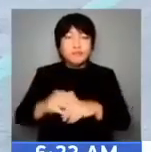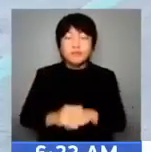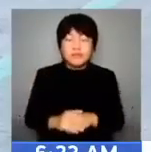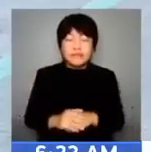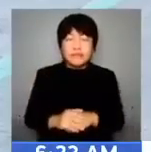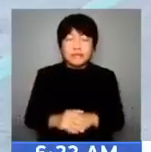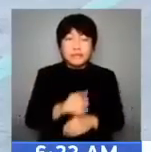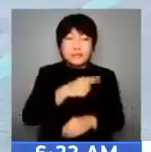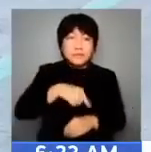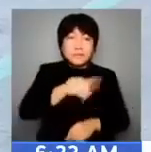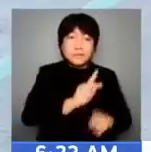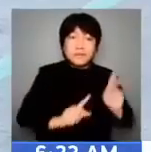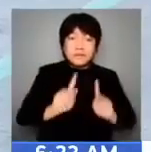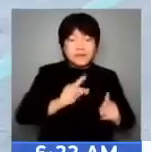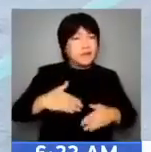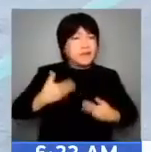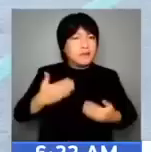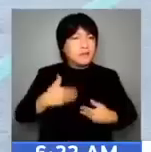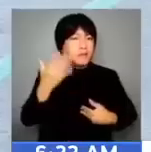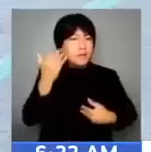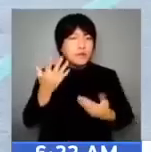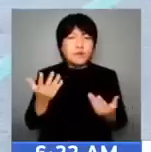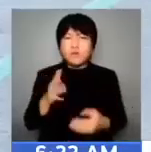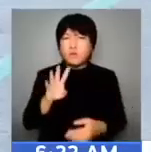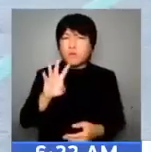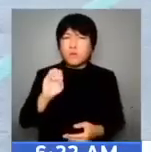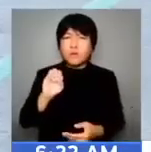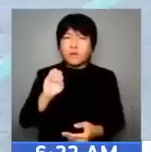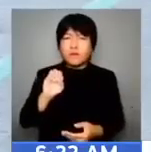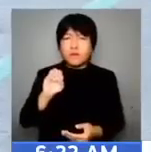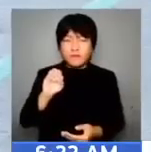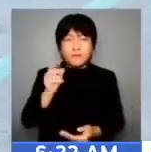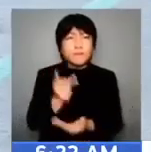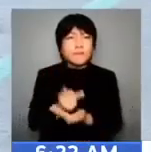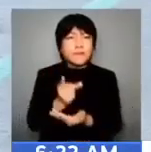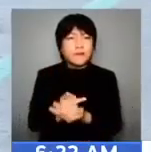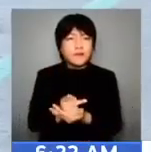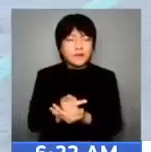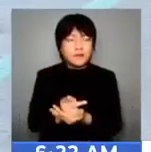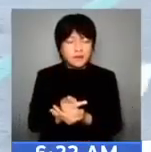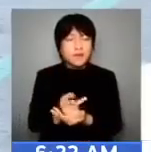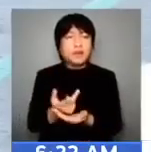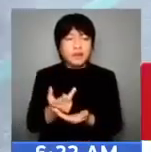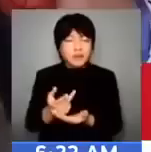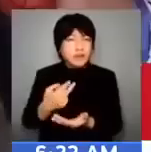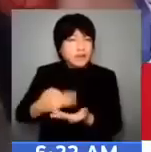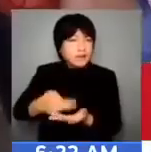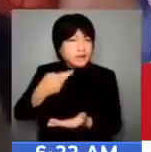pumapalo na sa 40 pesos pataas yung presyuhan ng commercial rice sa ngayon.